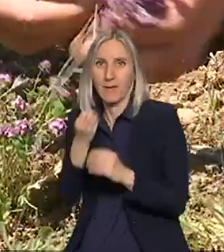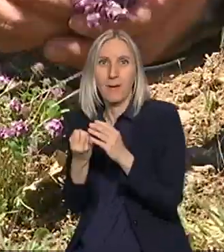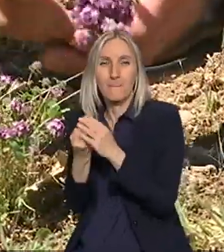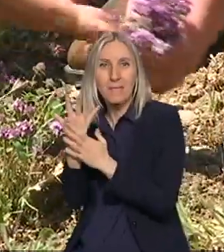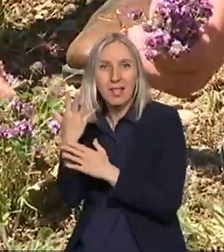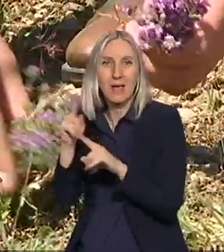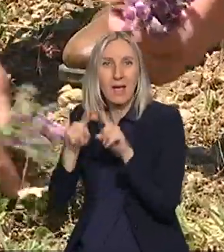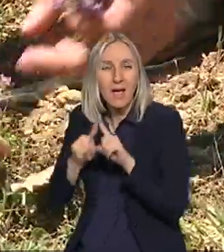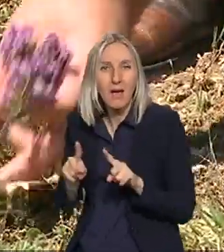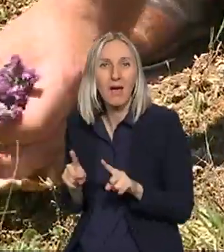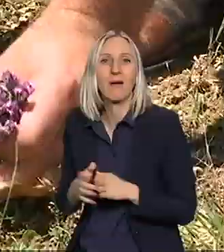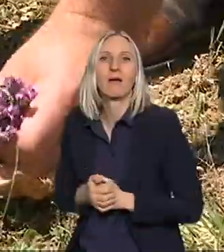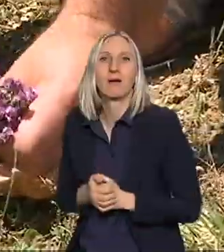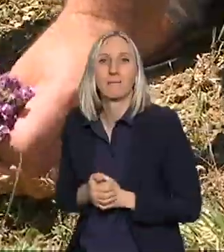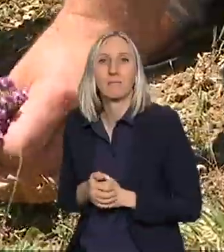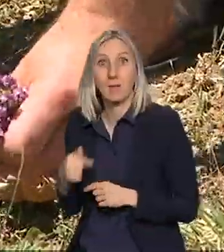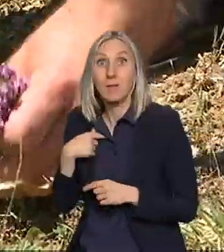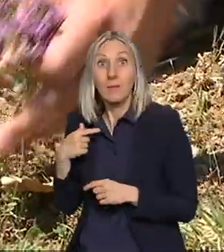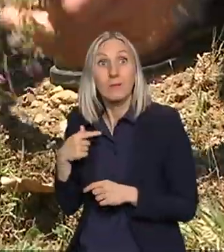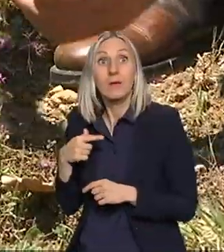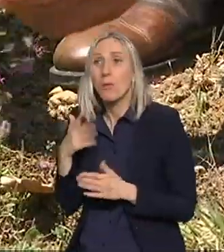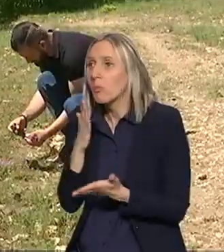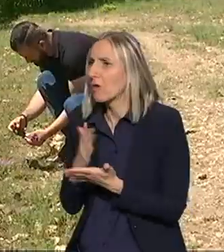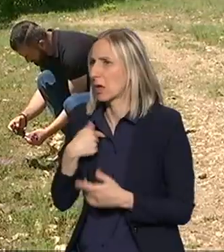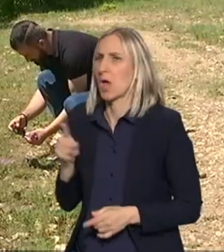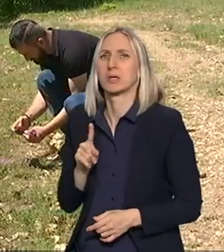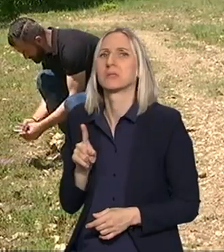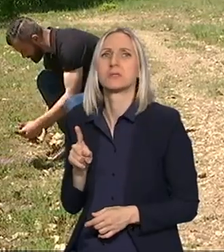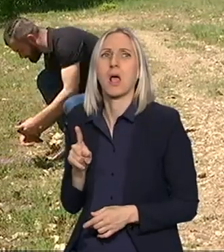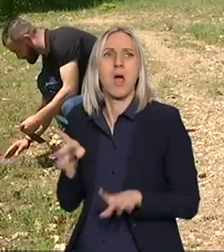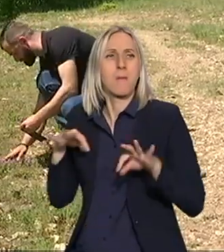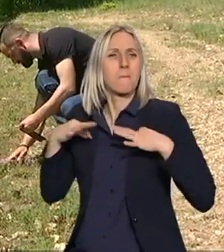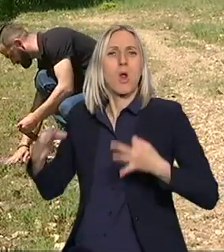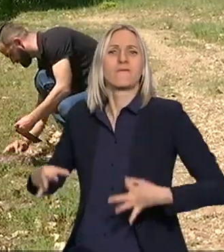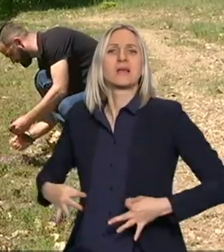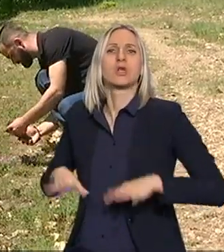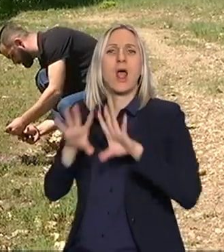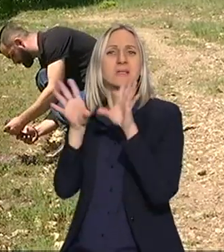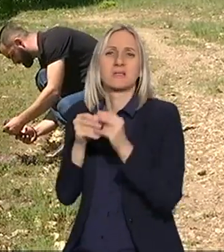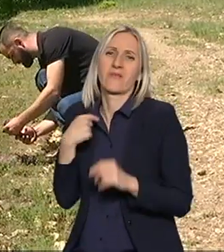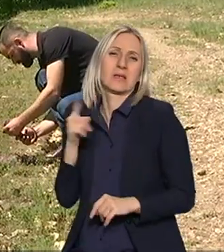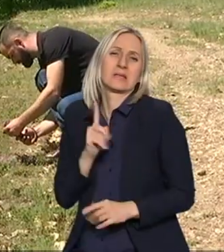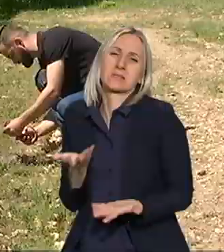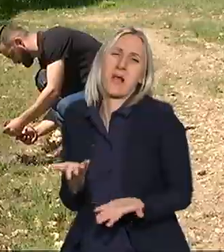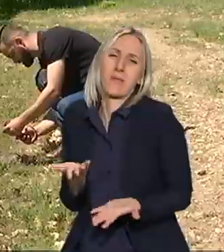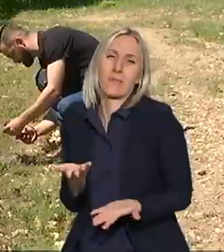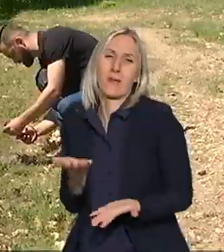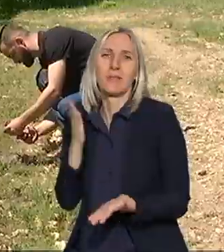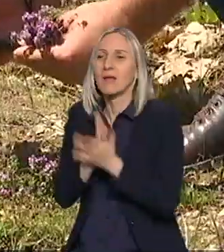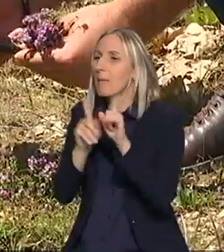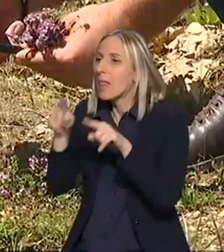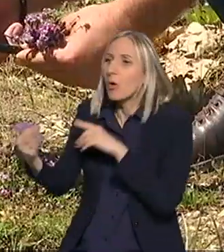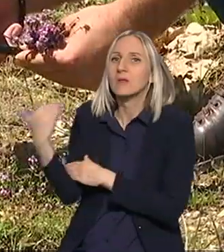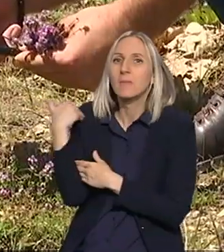jer uvek ja nisam profesional za sve, znači će mi treba neko uvek da mi kaže